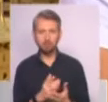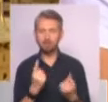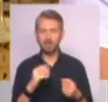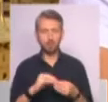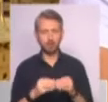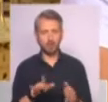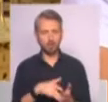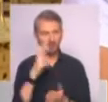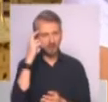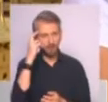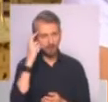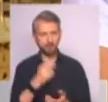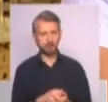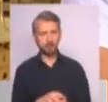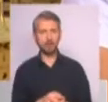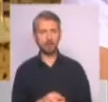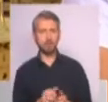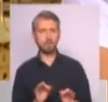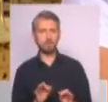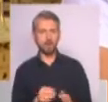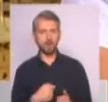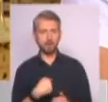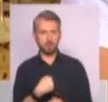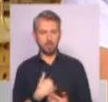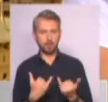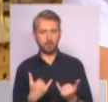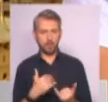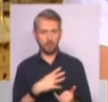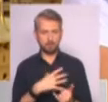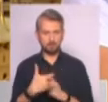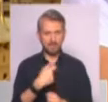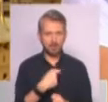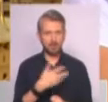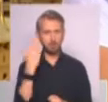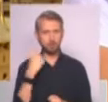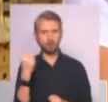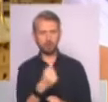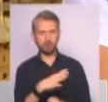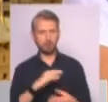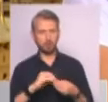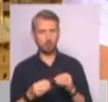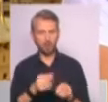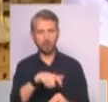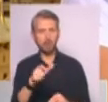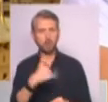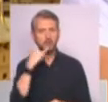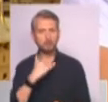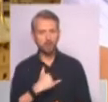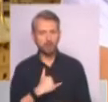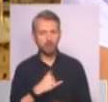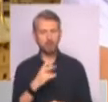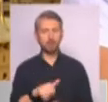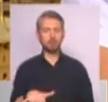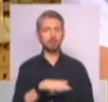місті Києві. Буквально до мене от сьогодні писали, на минулому тижні була проблема, люди дзвонили. На